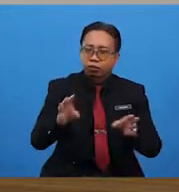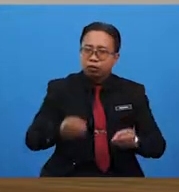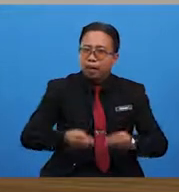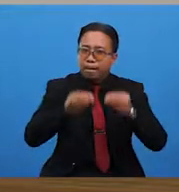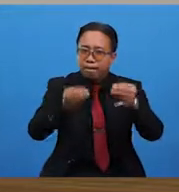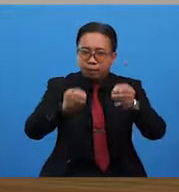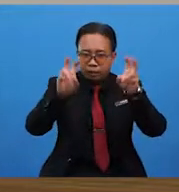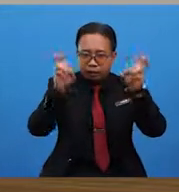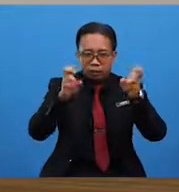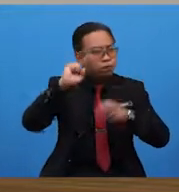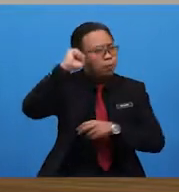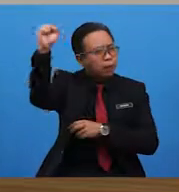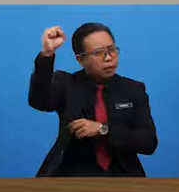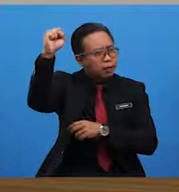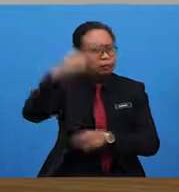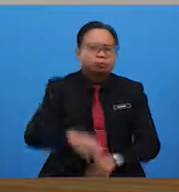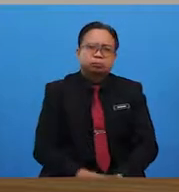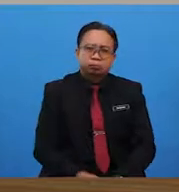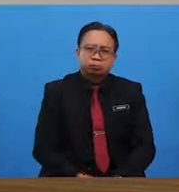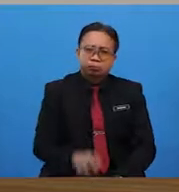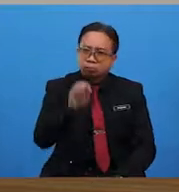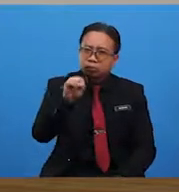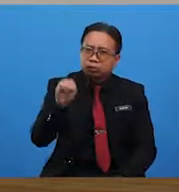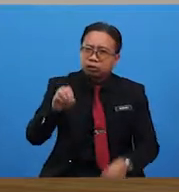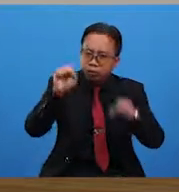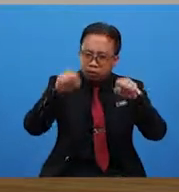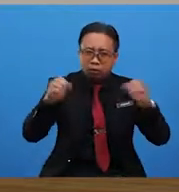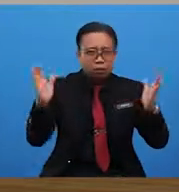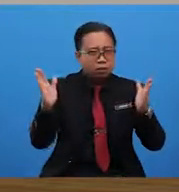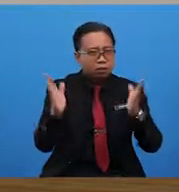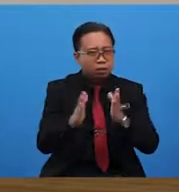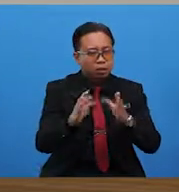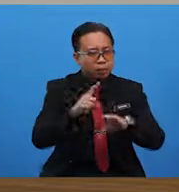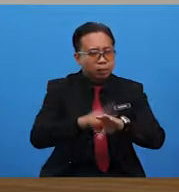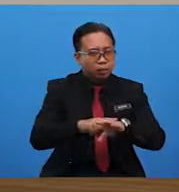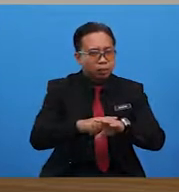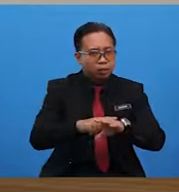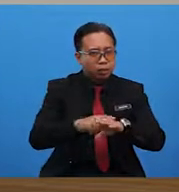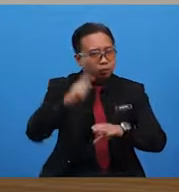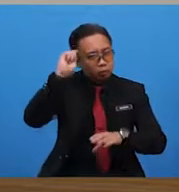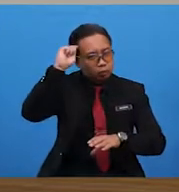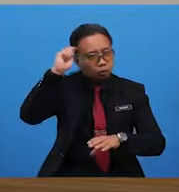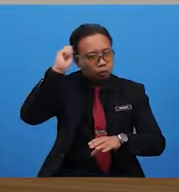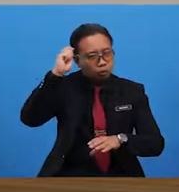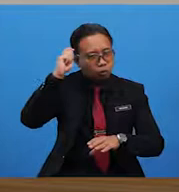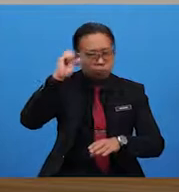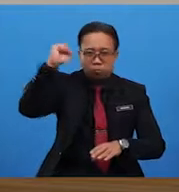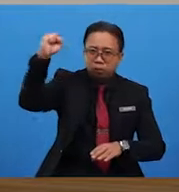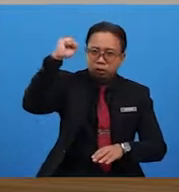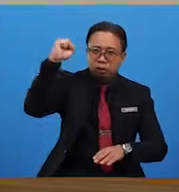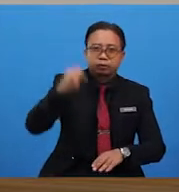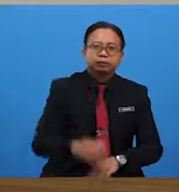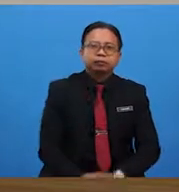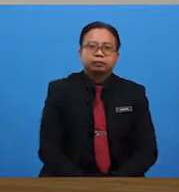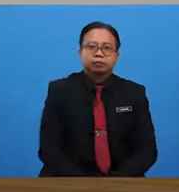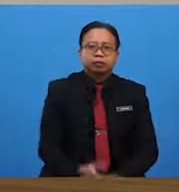tema kemerdekaan belajar boleh kecilkan permasalahan kajian kepada tokoh kemerdekaan sekiranya pelajar